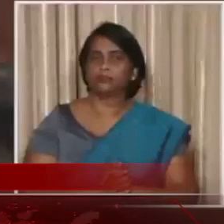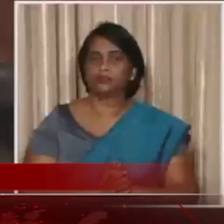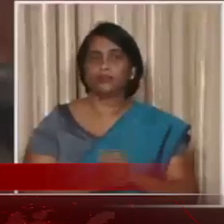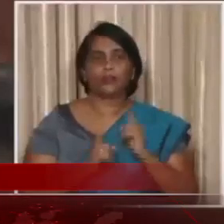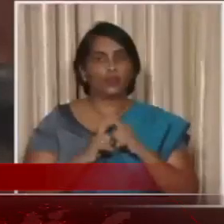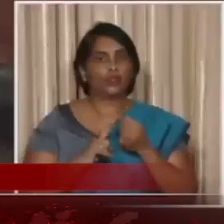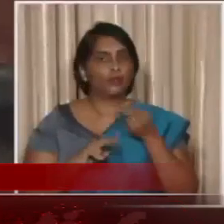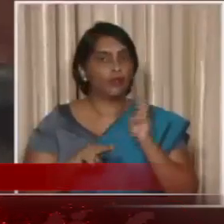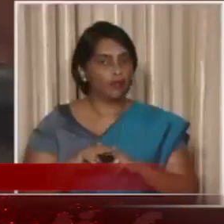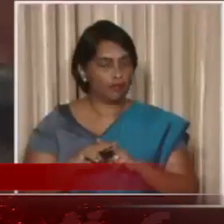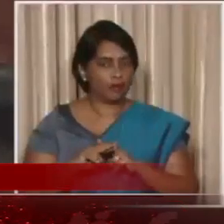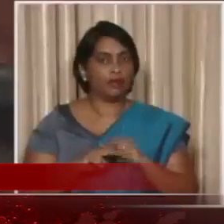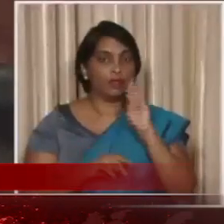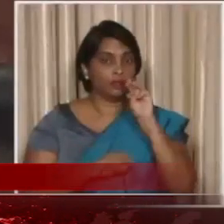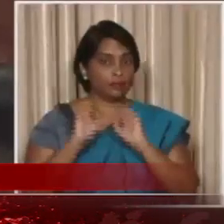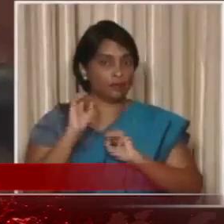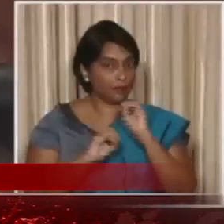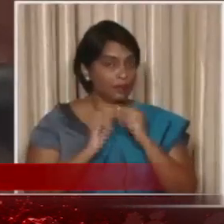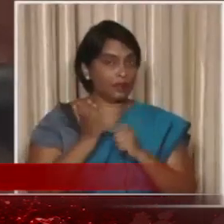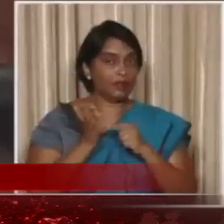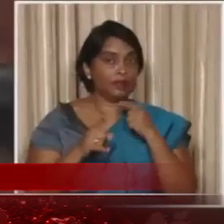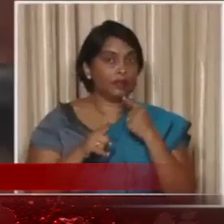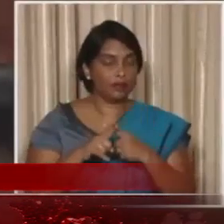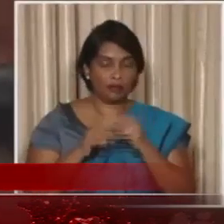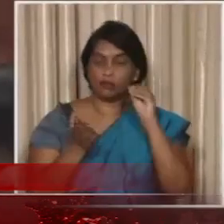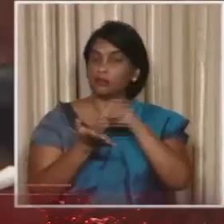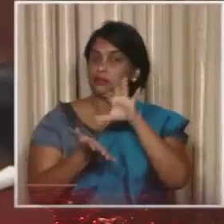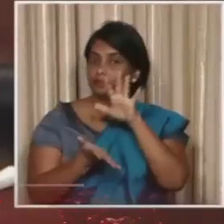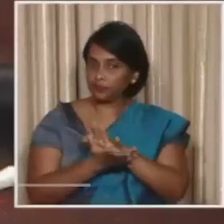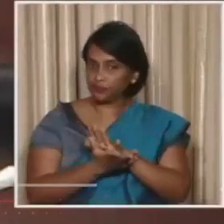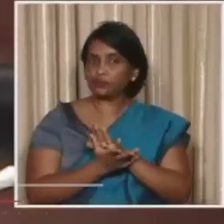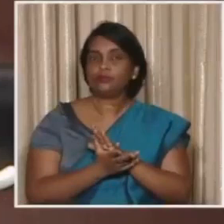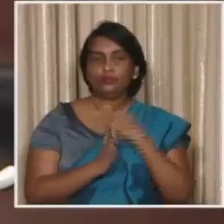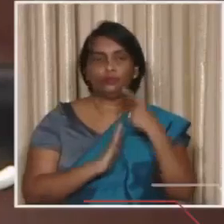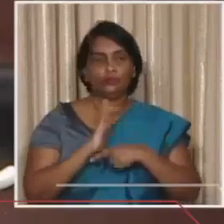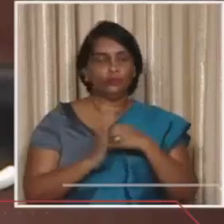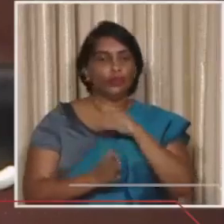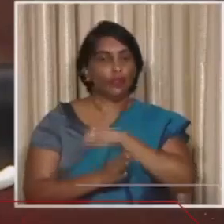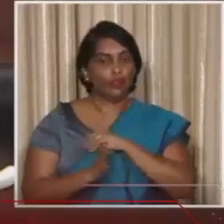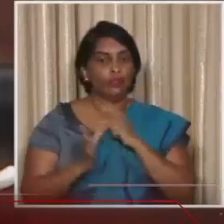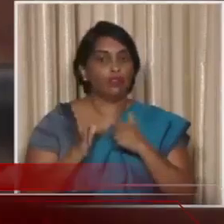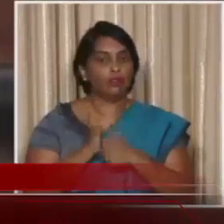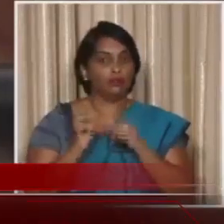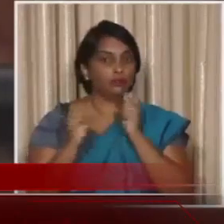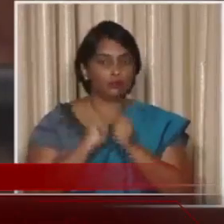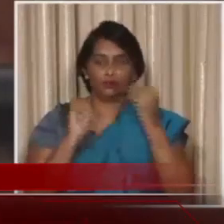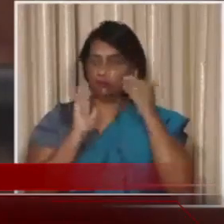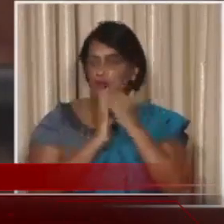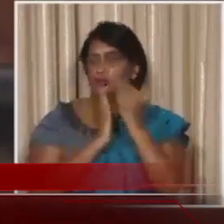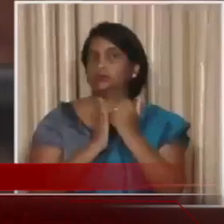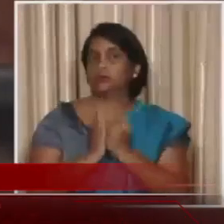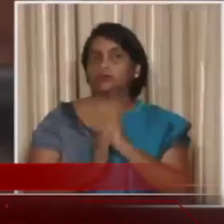Sevakara Sadhakara Mudalata 30ක බදු පැනවීම පිළිබඳව දේශීය ආදායම් පනතර ගෙනෙන සංශෝධනය පිළිබඳ කරුණු ඉදිරිපත්